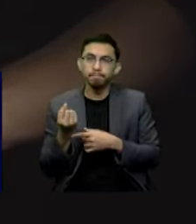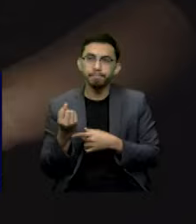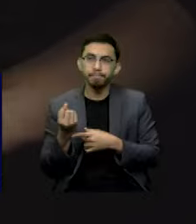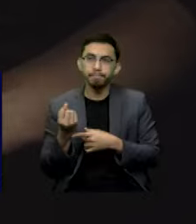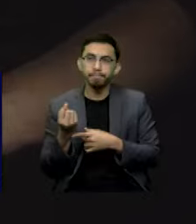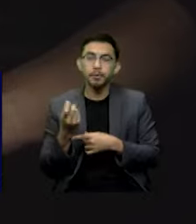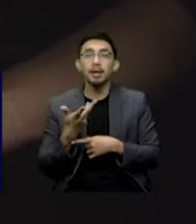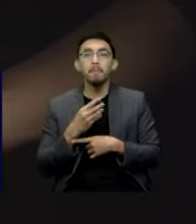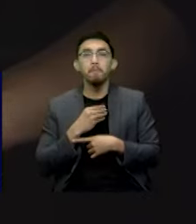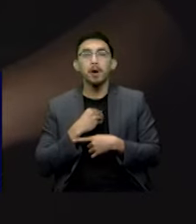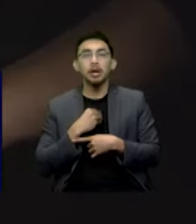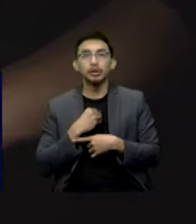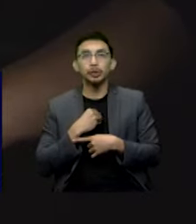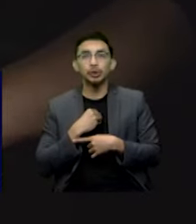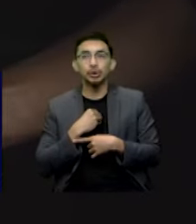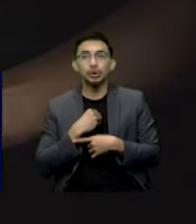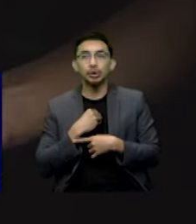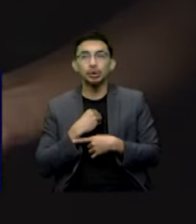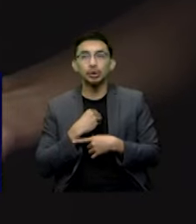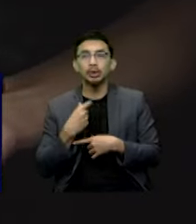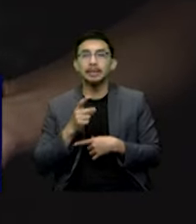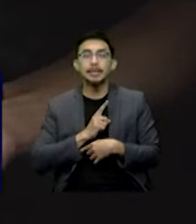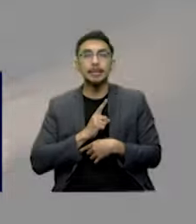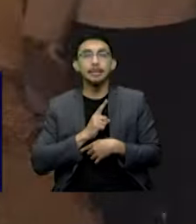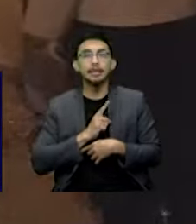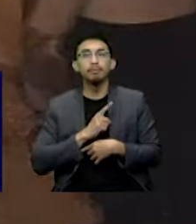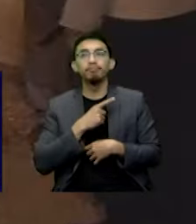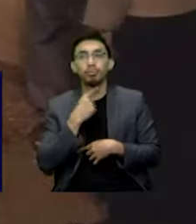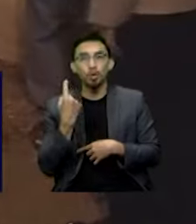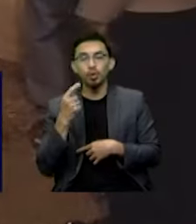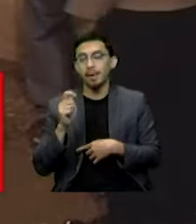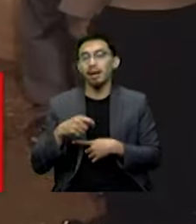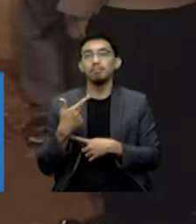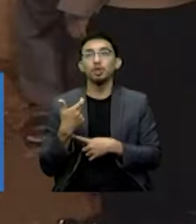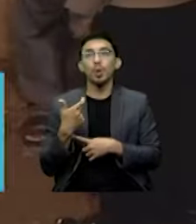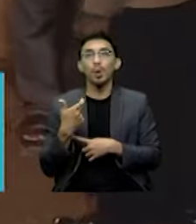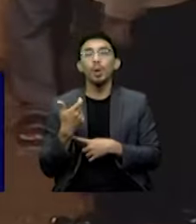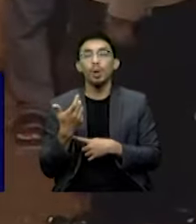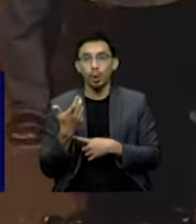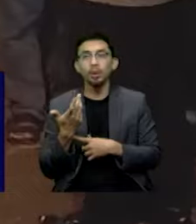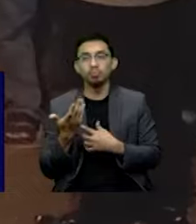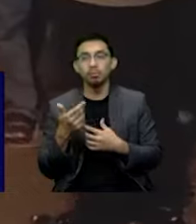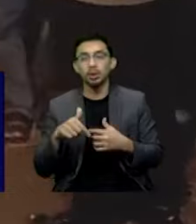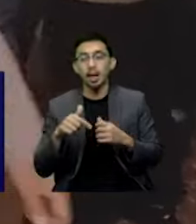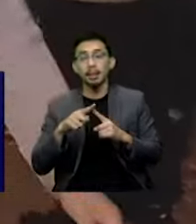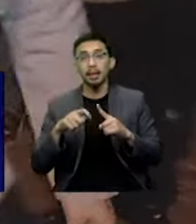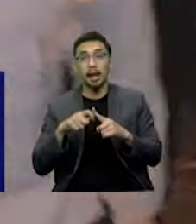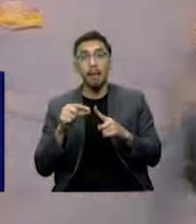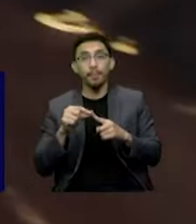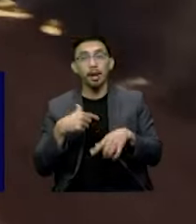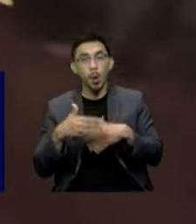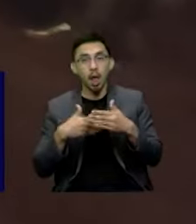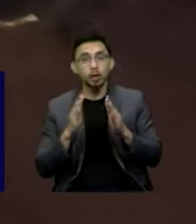istilahnya pakai alatnya sendiri gitu katanya. Setelah melakukan olah TKP, jenazah Ibda